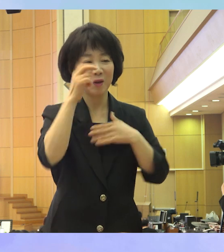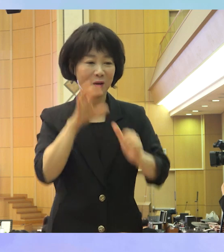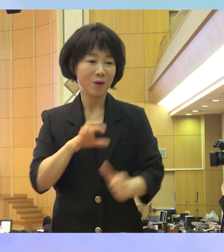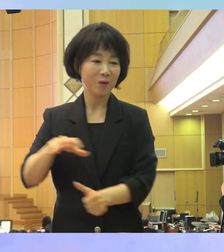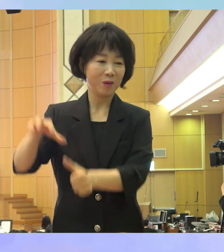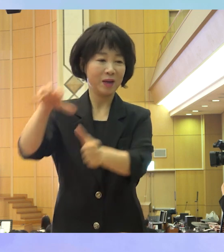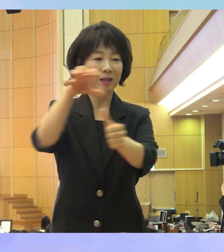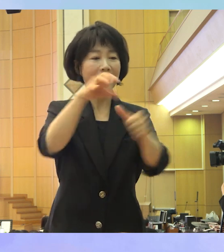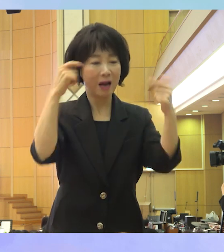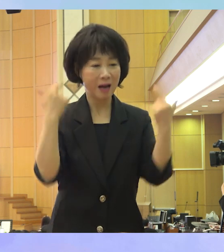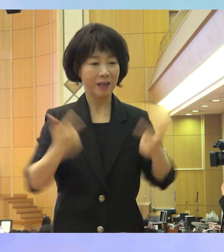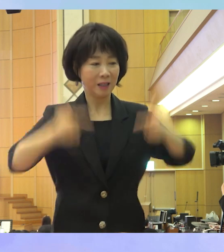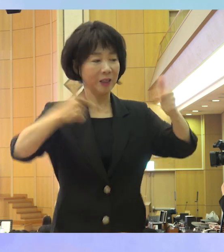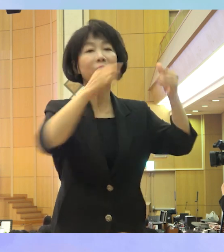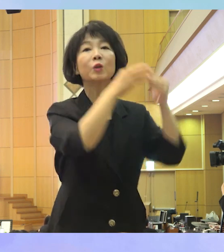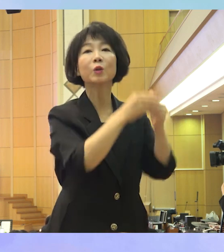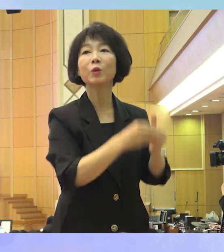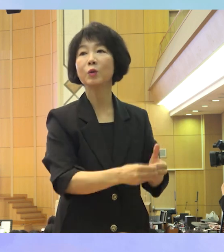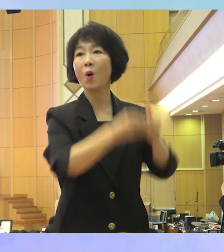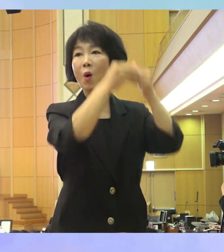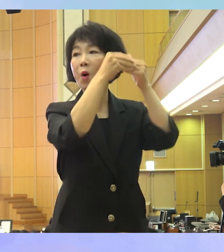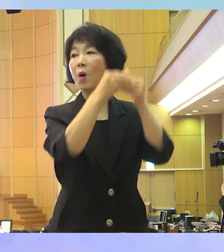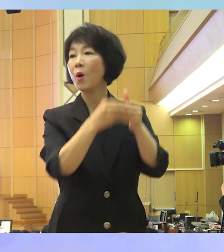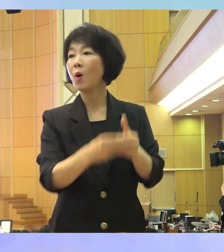지키시고 항상